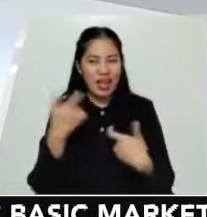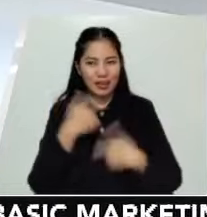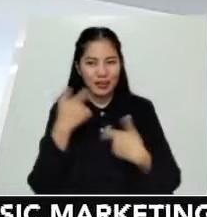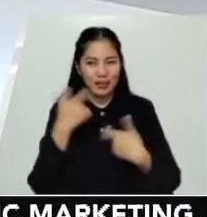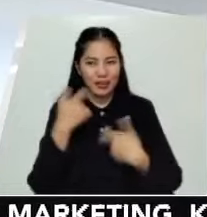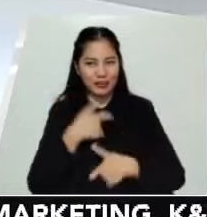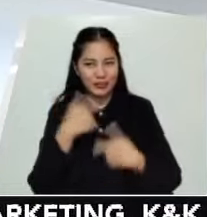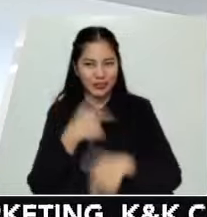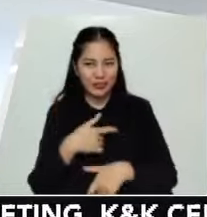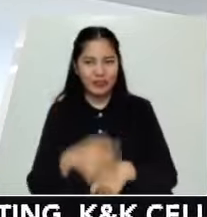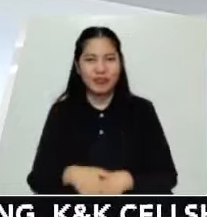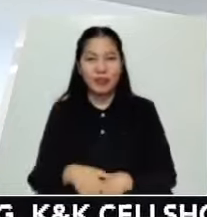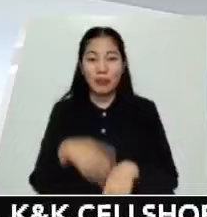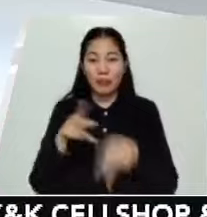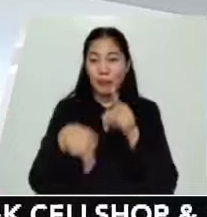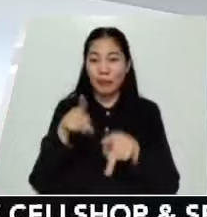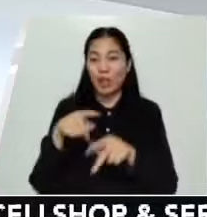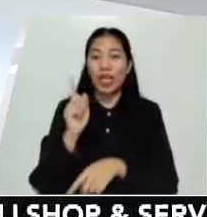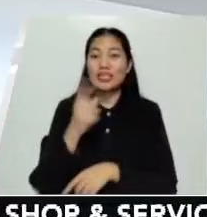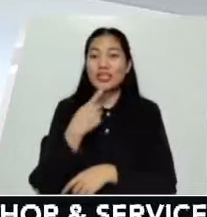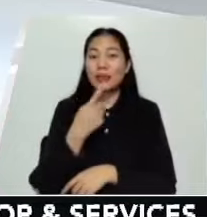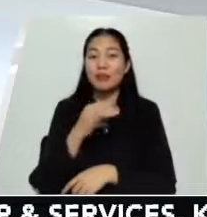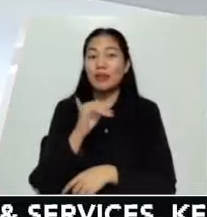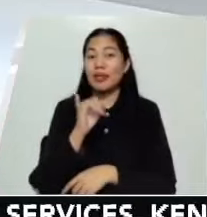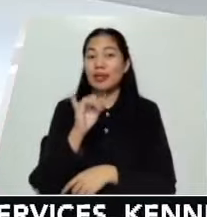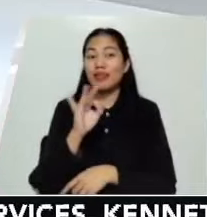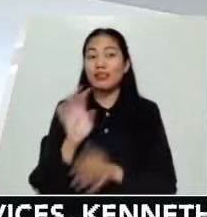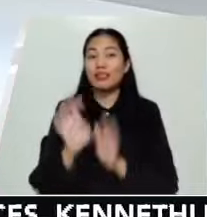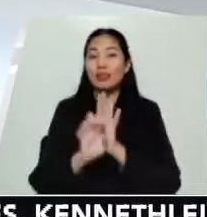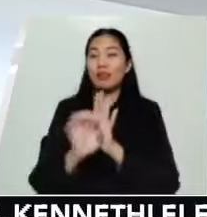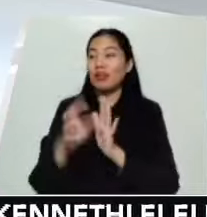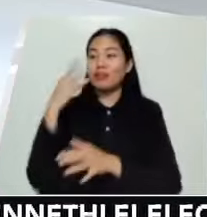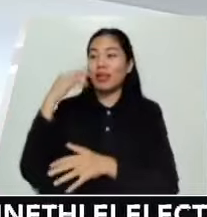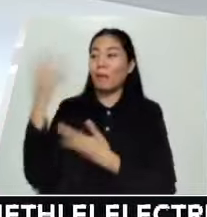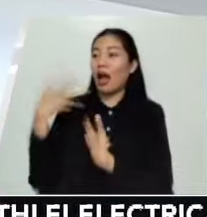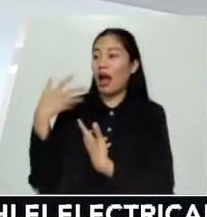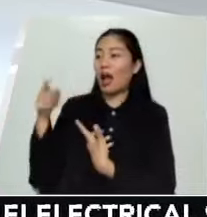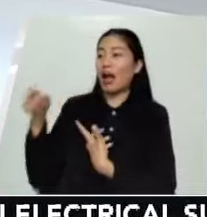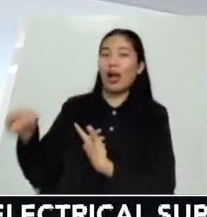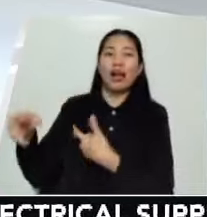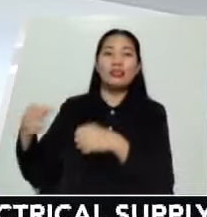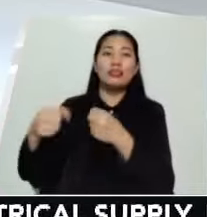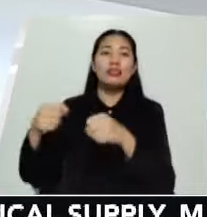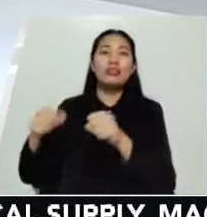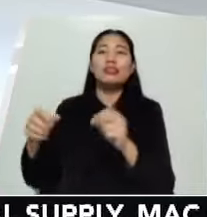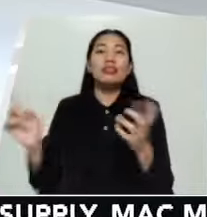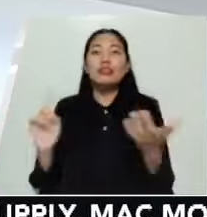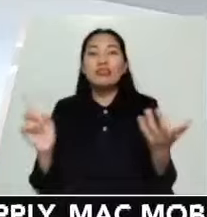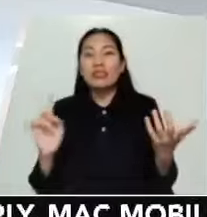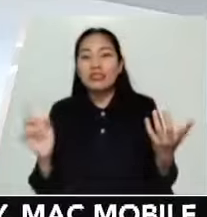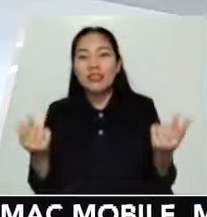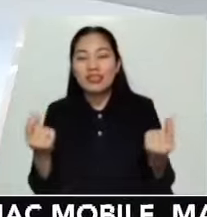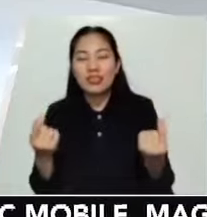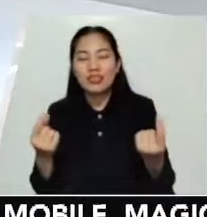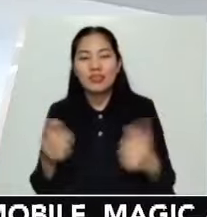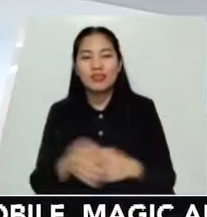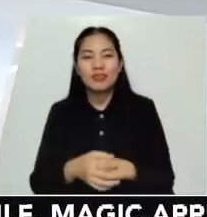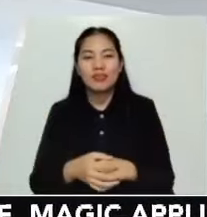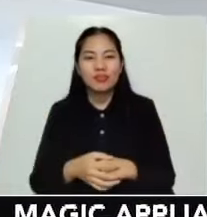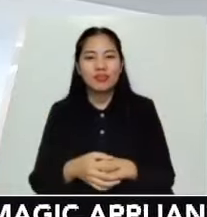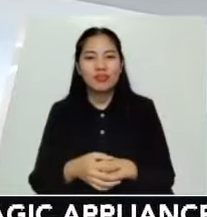kaya, ang sabi, kung sila naman yung maiwan ng nabuktilang rider. Eh, short at simple ang sagot ni BJ